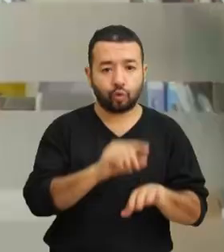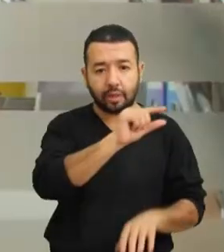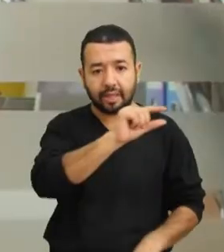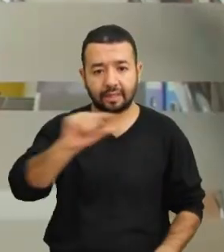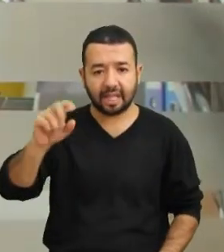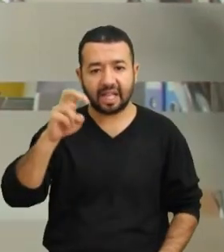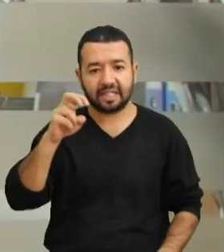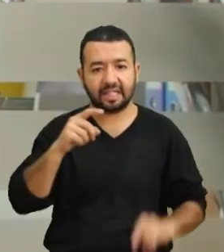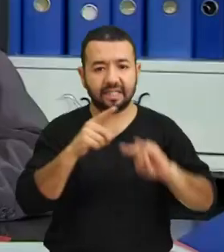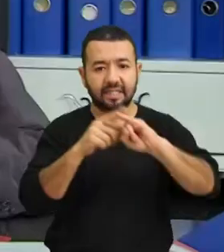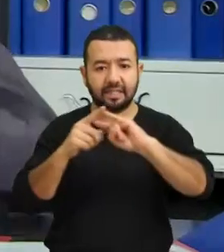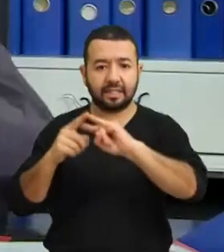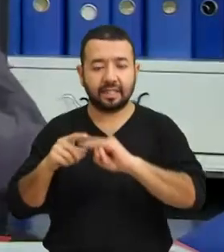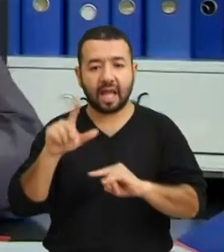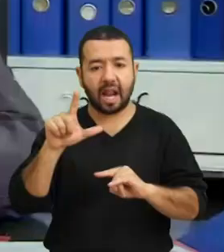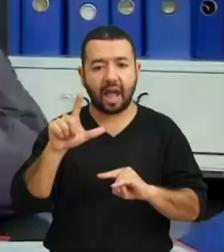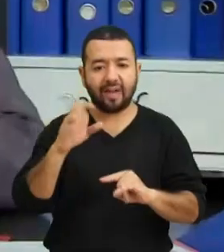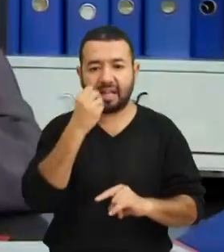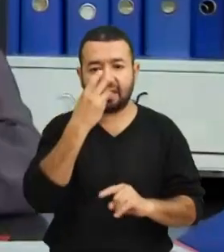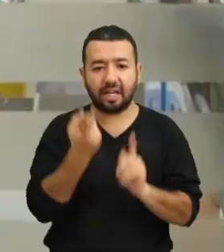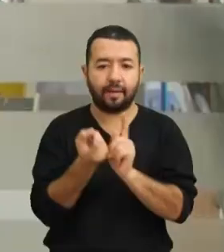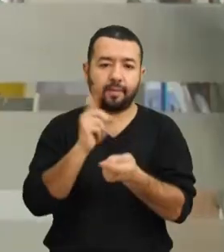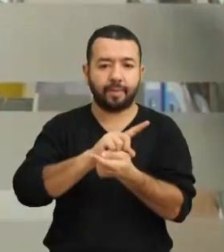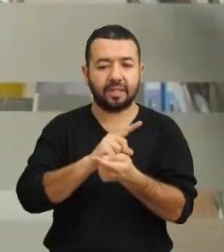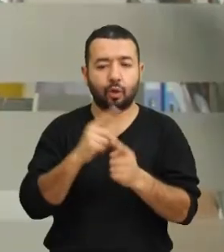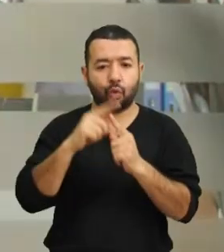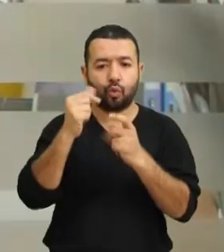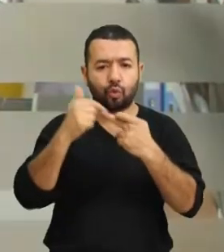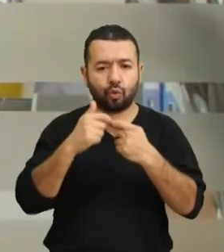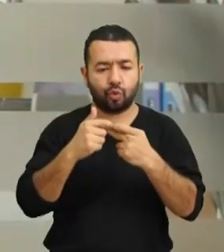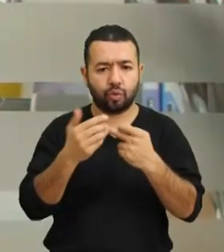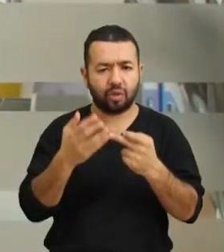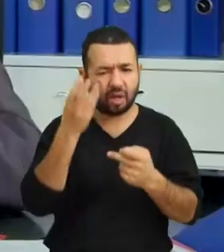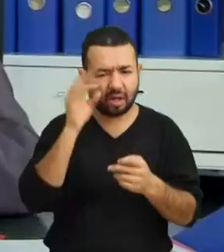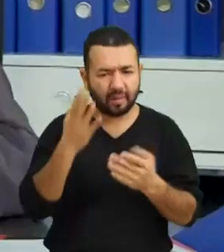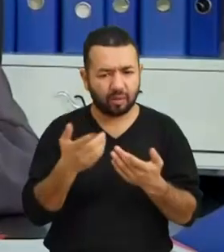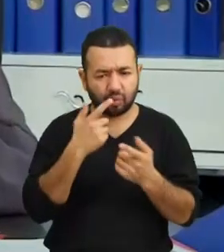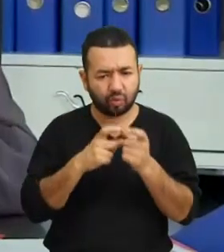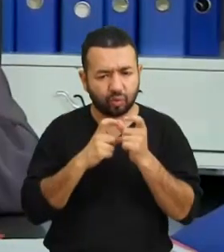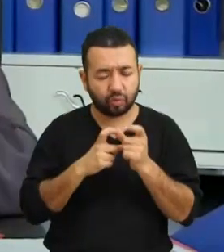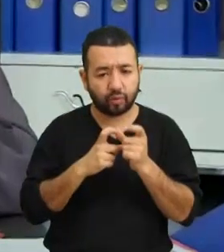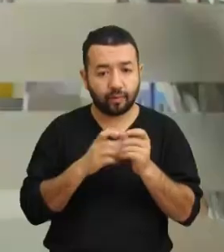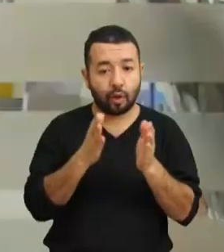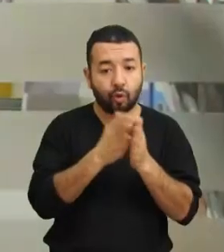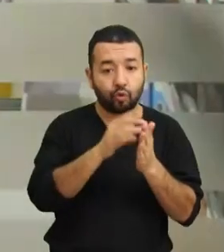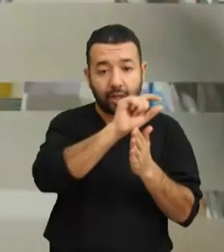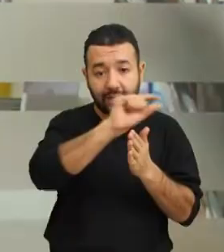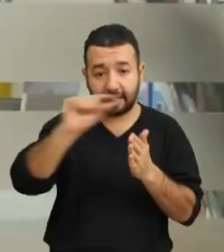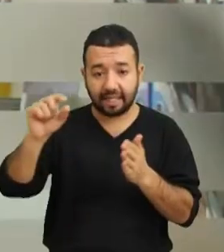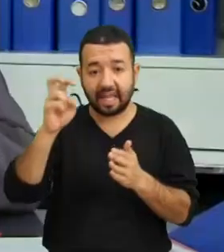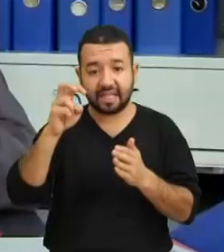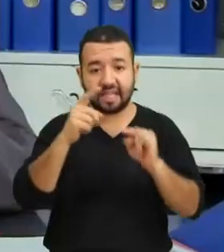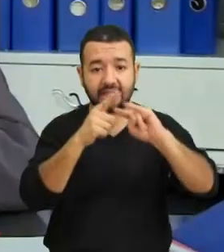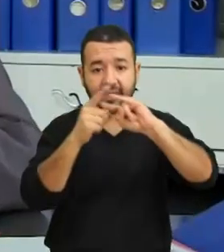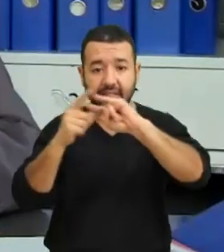harf. Lavanta çiçeğinin bir başka türü. Anlamadım, ne diyorsunuz? Soldan sağa 8 harf.